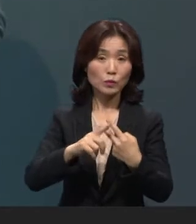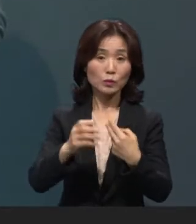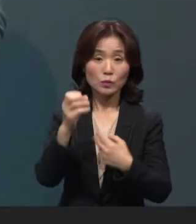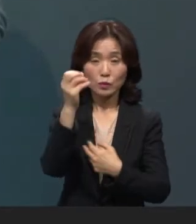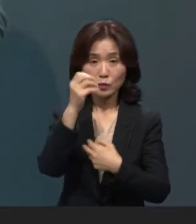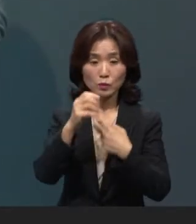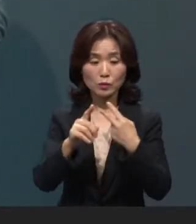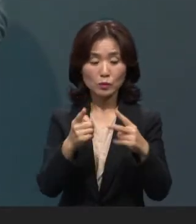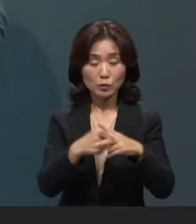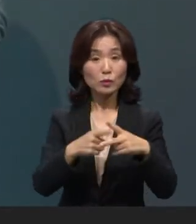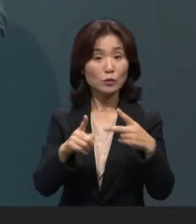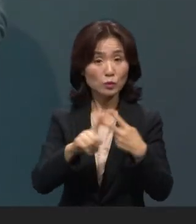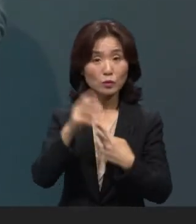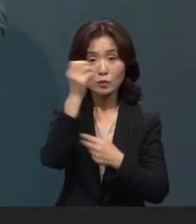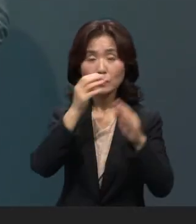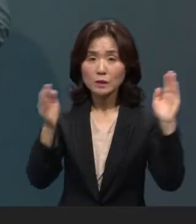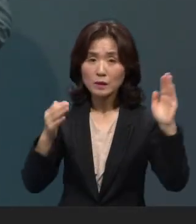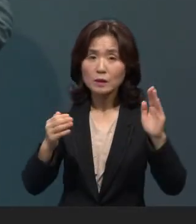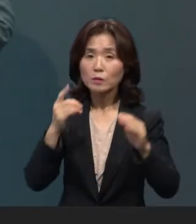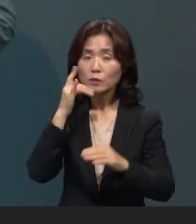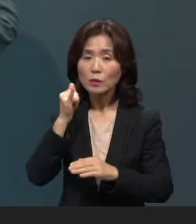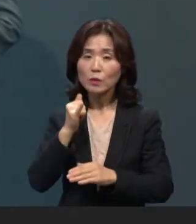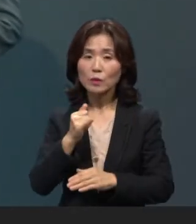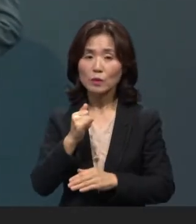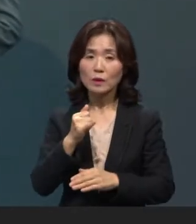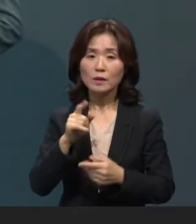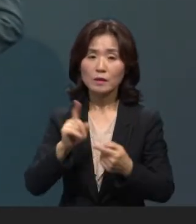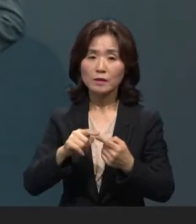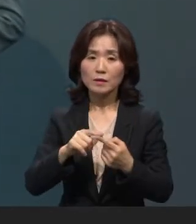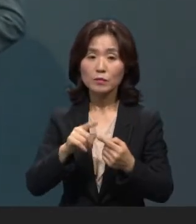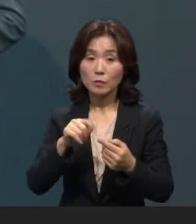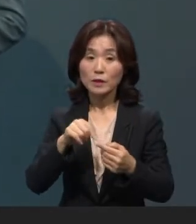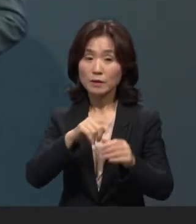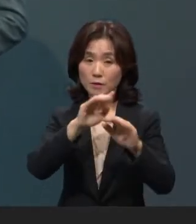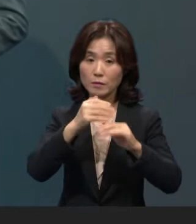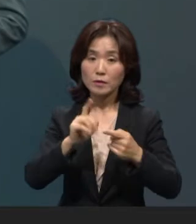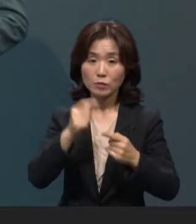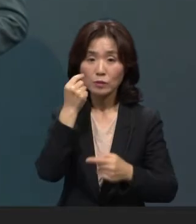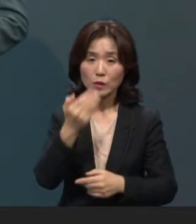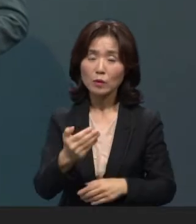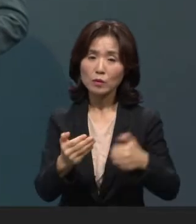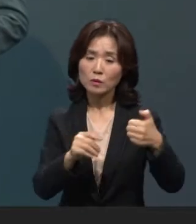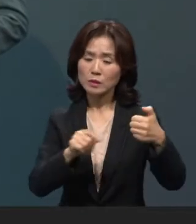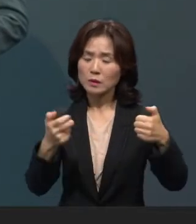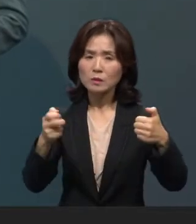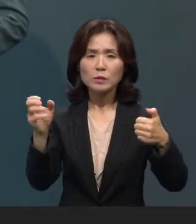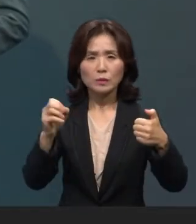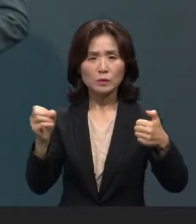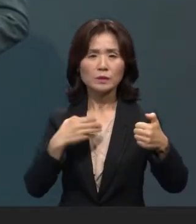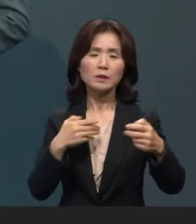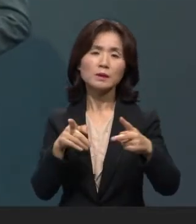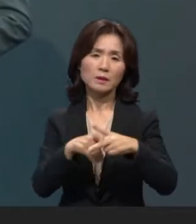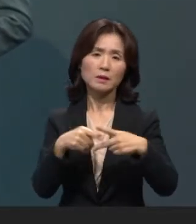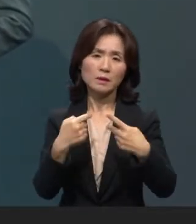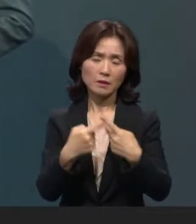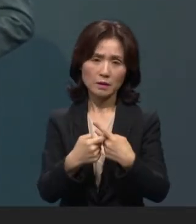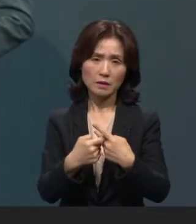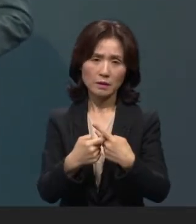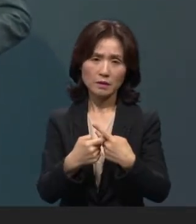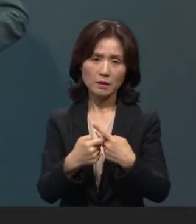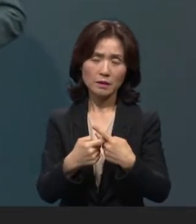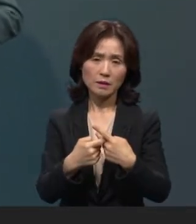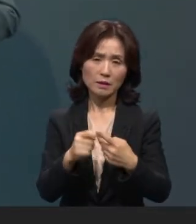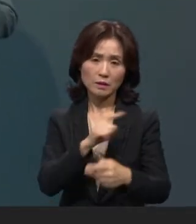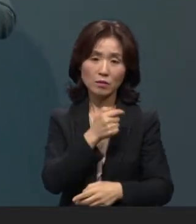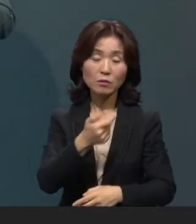9명에게 물었습니다 2 50 에서 70% 정도 이해했다는 응답이 가장 많았는데 절반도 이해하지